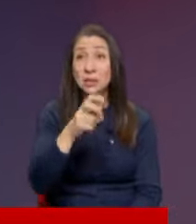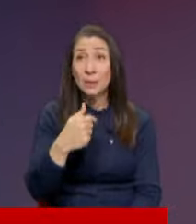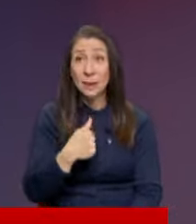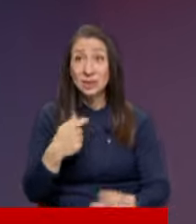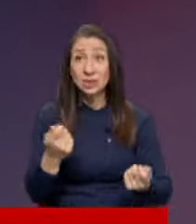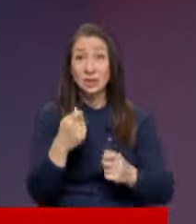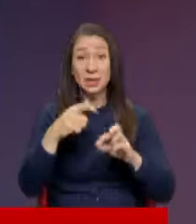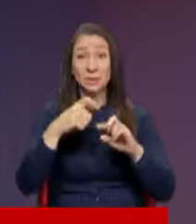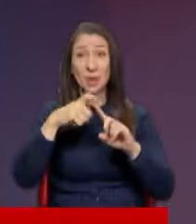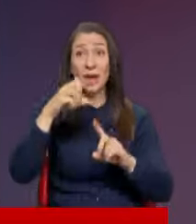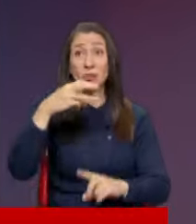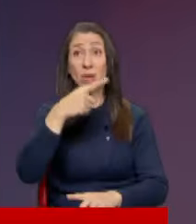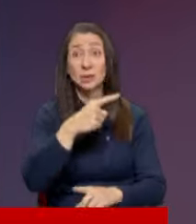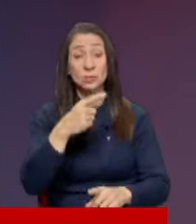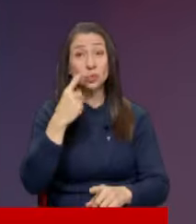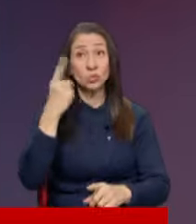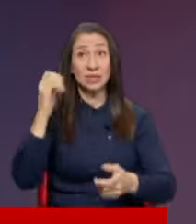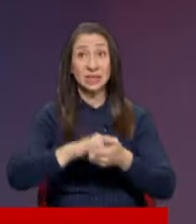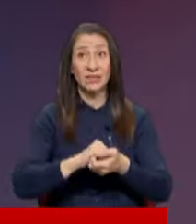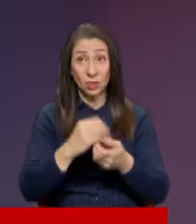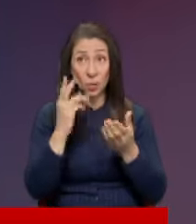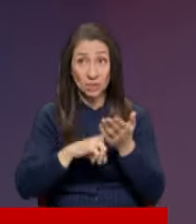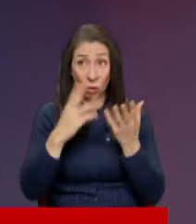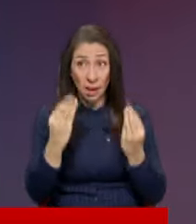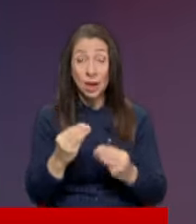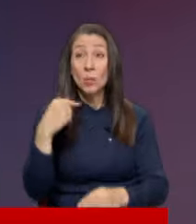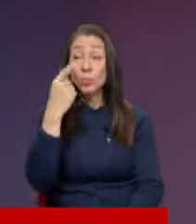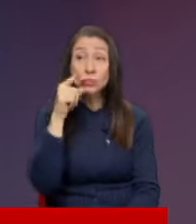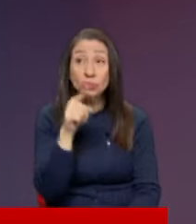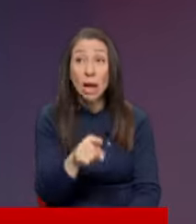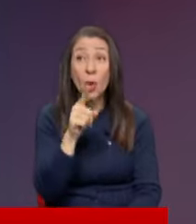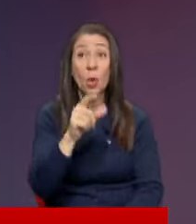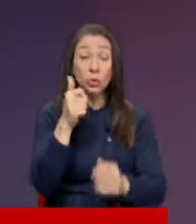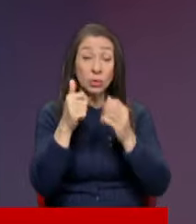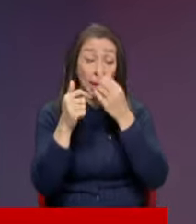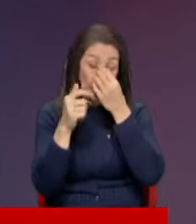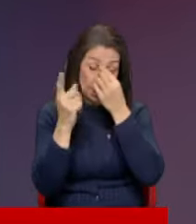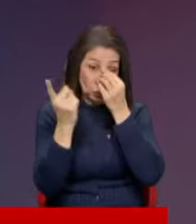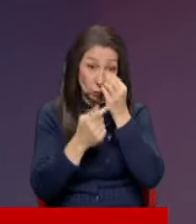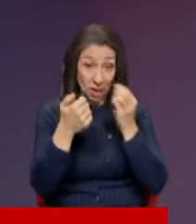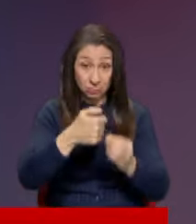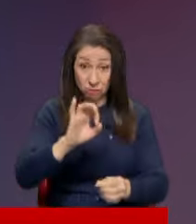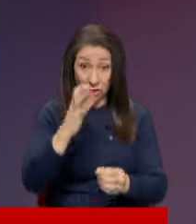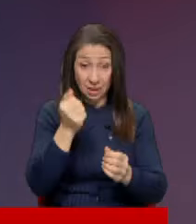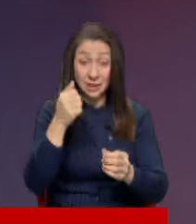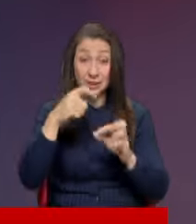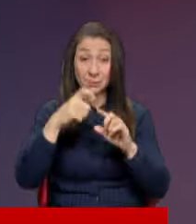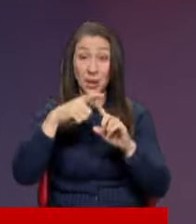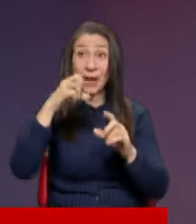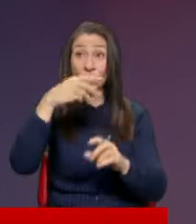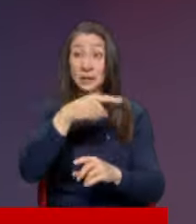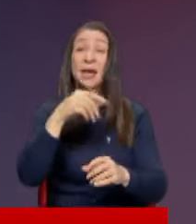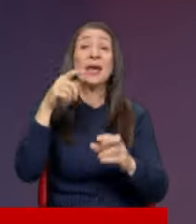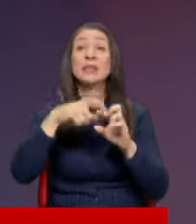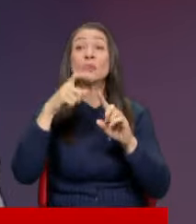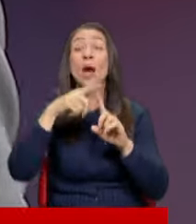de çalıştım Recep Tayyip Erdoğan'a Cumhur ittifakı mesi olarak Dolayısıyla o gün de % 60 aldı Recep Tayyip Erdoğan